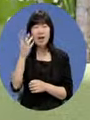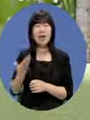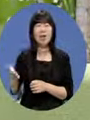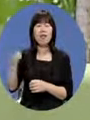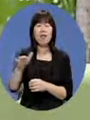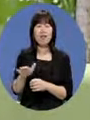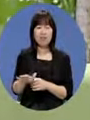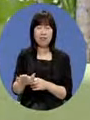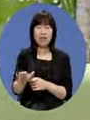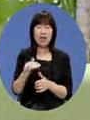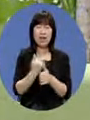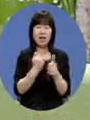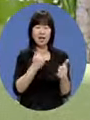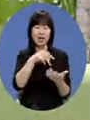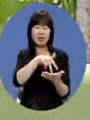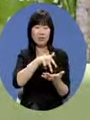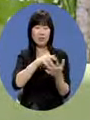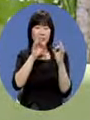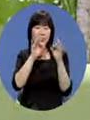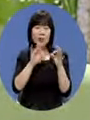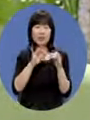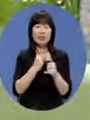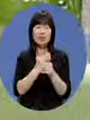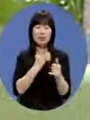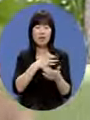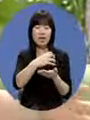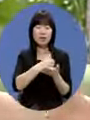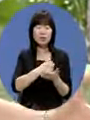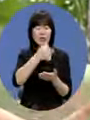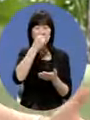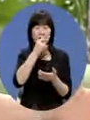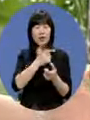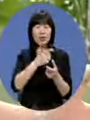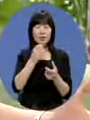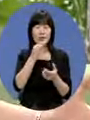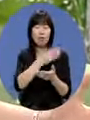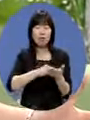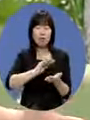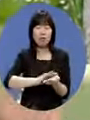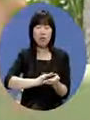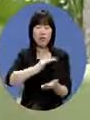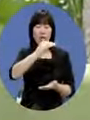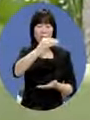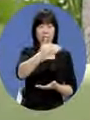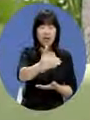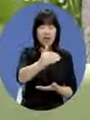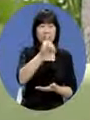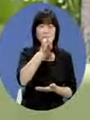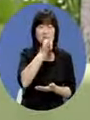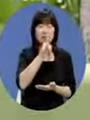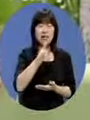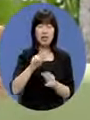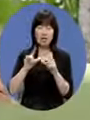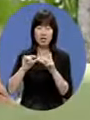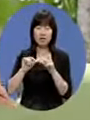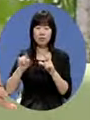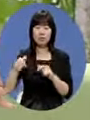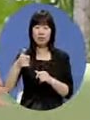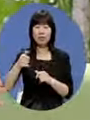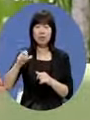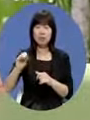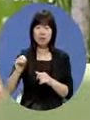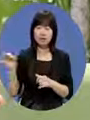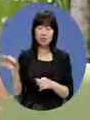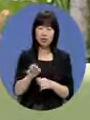하지만 아내의 입장에서는 남편이 가지고 있는 데는 훨씬 더 많이 있는데도 불구하고 굉장히 이후에 150만원을